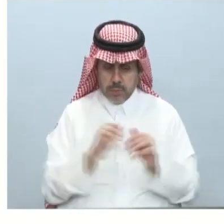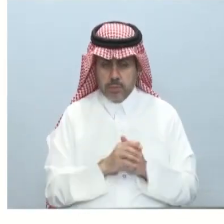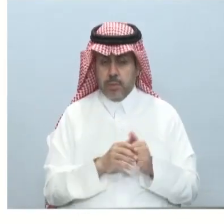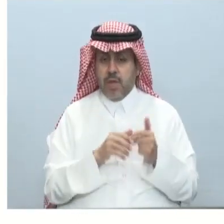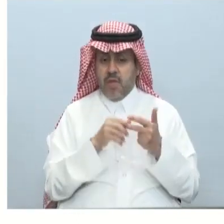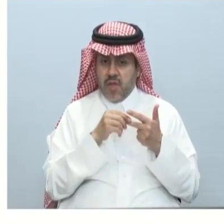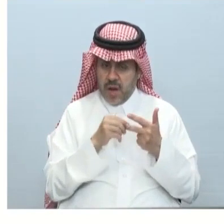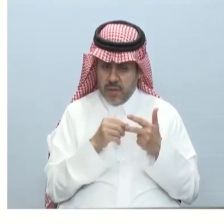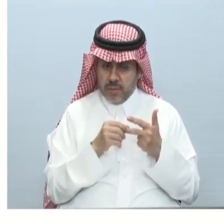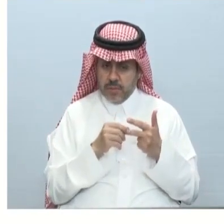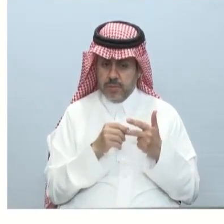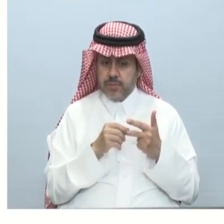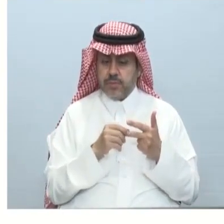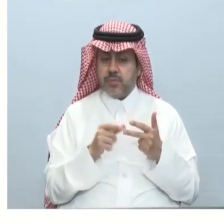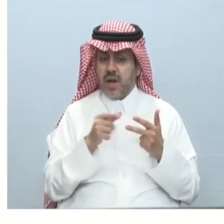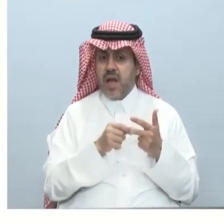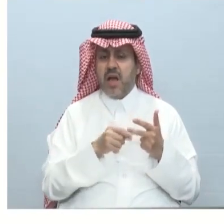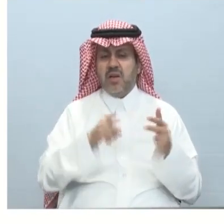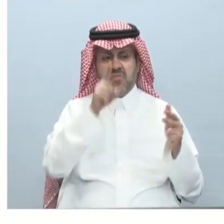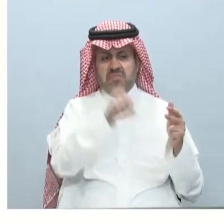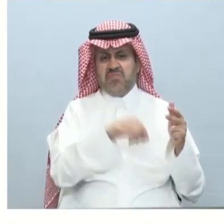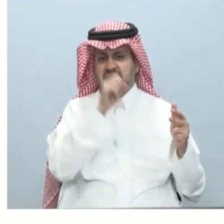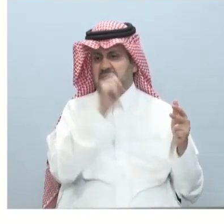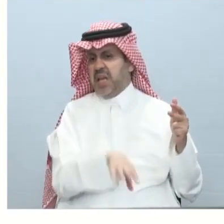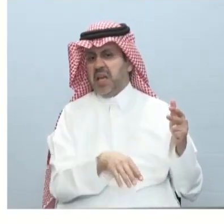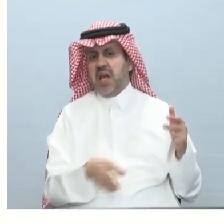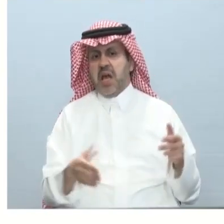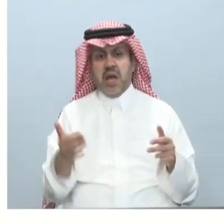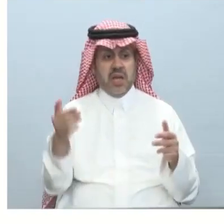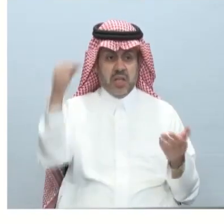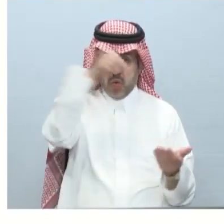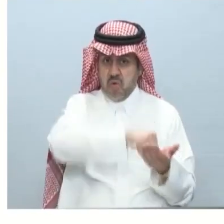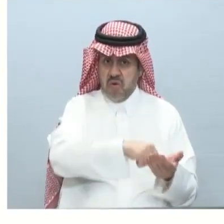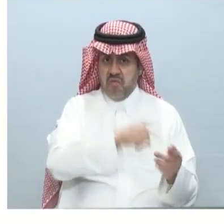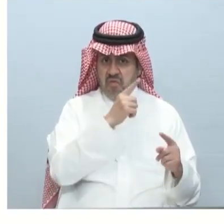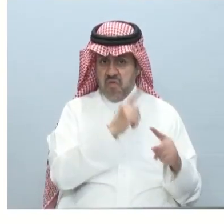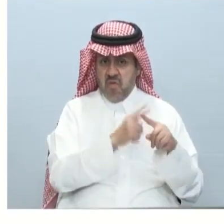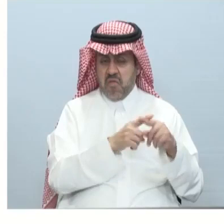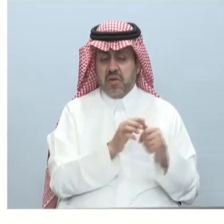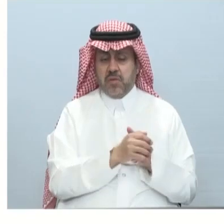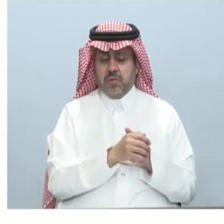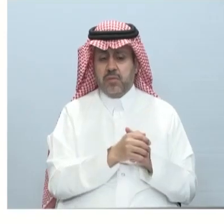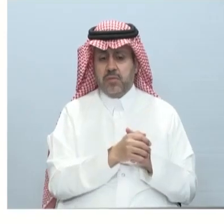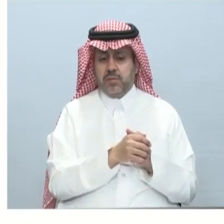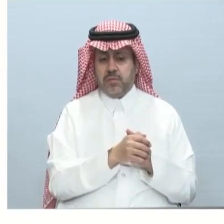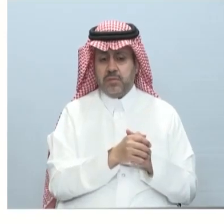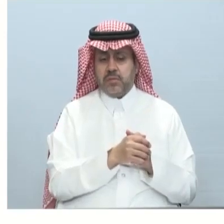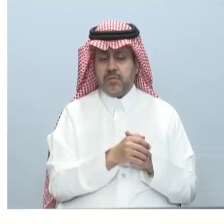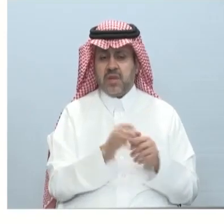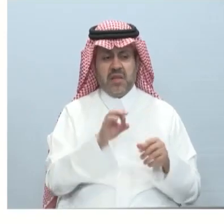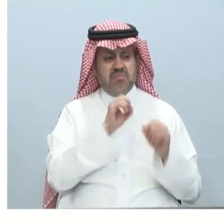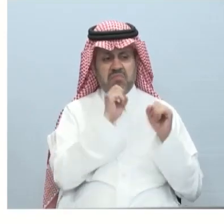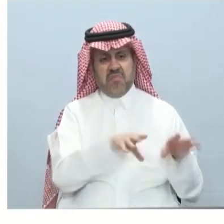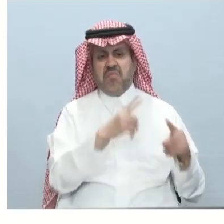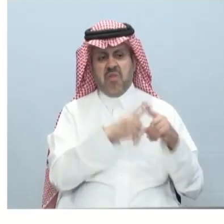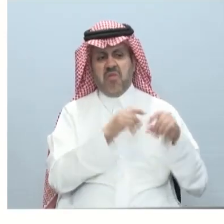ثلاثه ان يكره ان يعود في الكفر تاملوا معي ثلاثه ان يكره ان